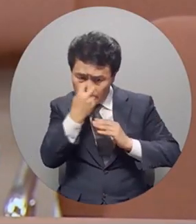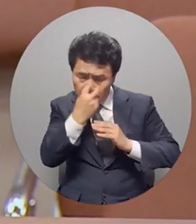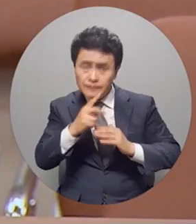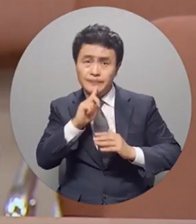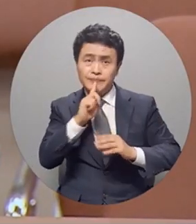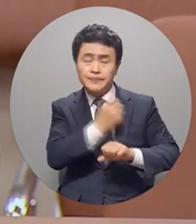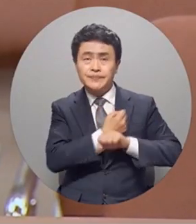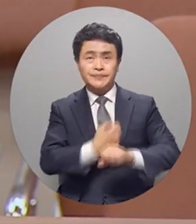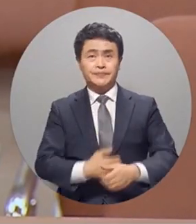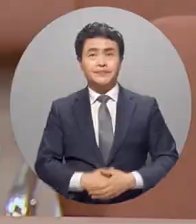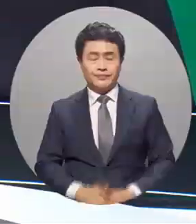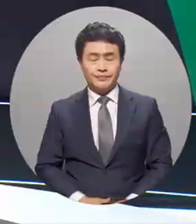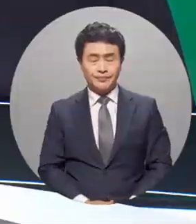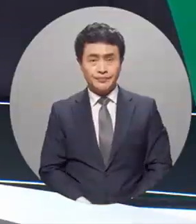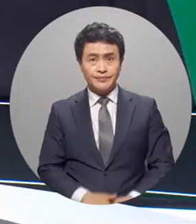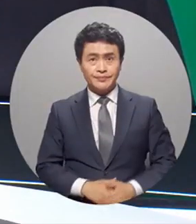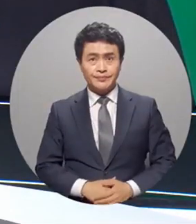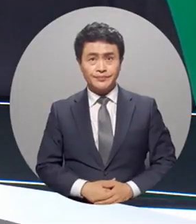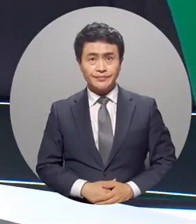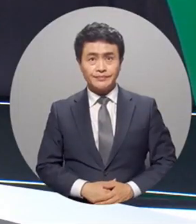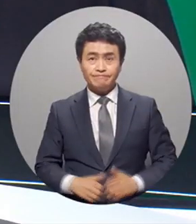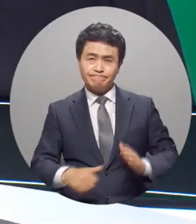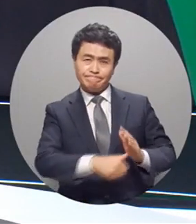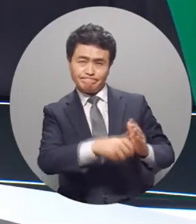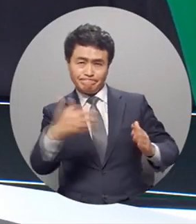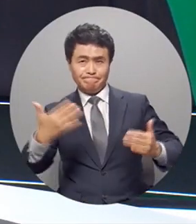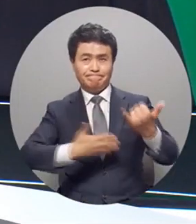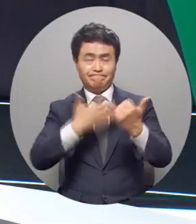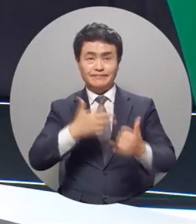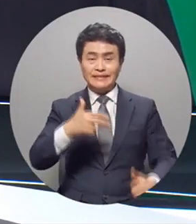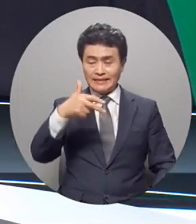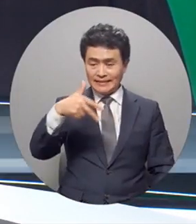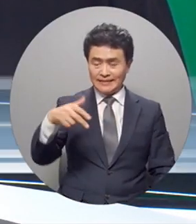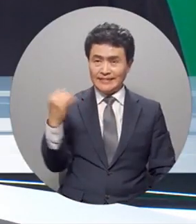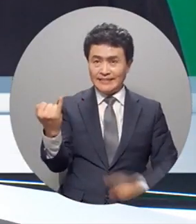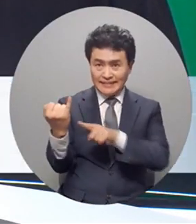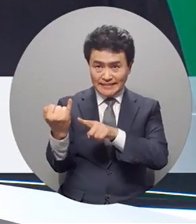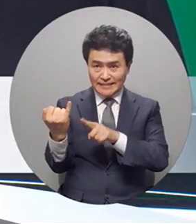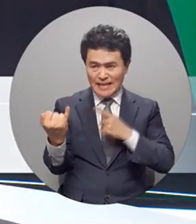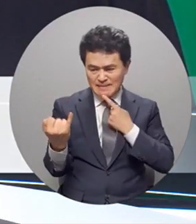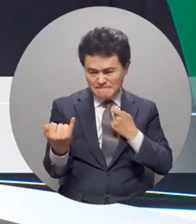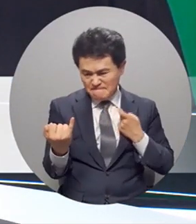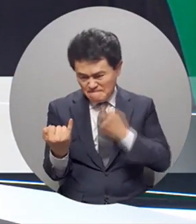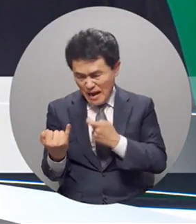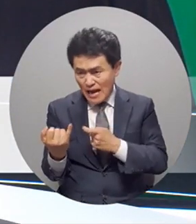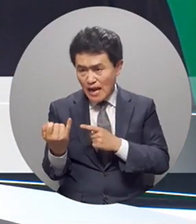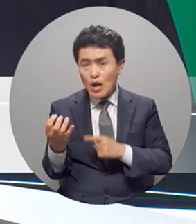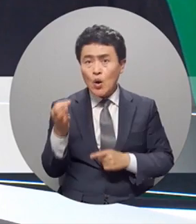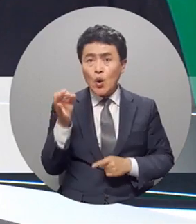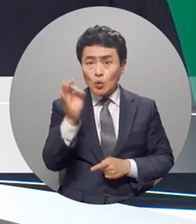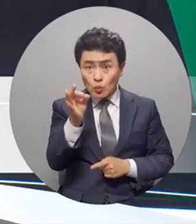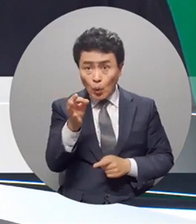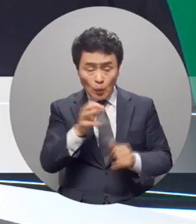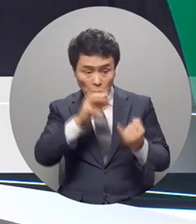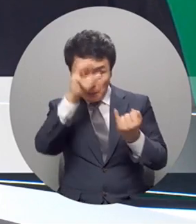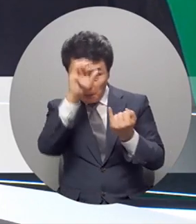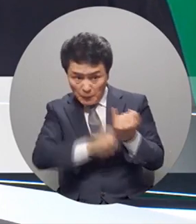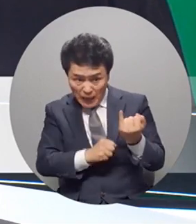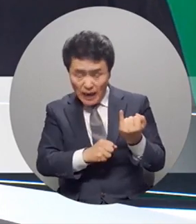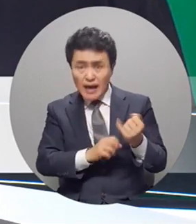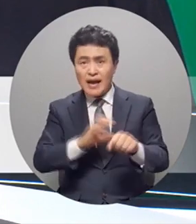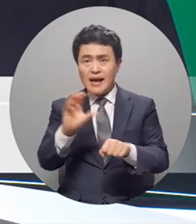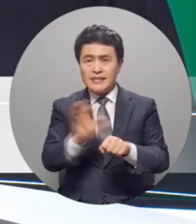뉴스 나세웅입니다. 유명 유튜버 쯔양을 협박해 돈을 갈취한 혐의를 받고 있는 소위